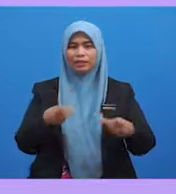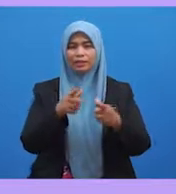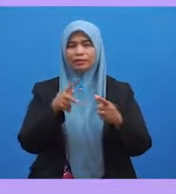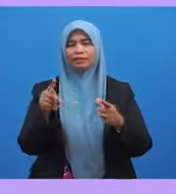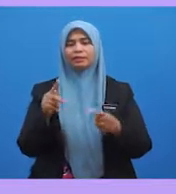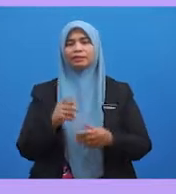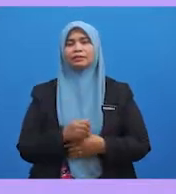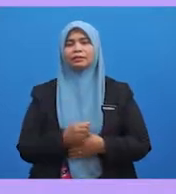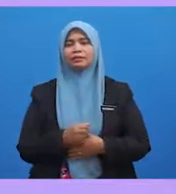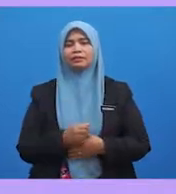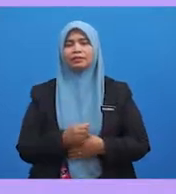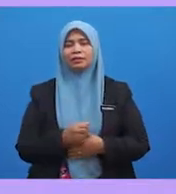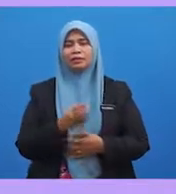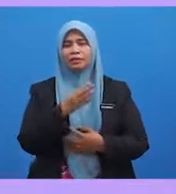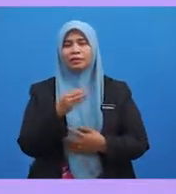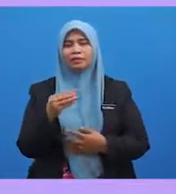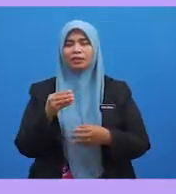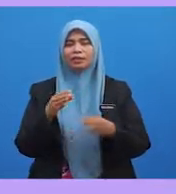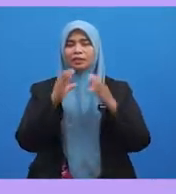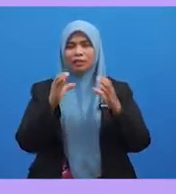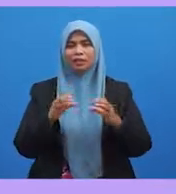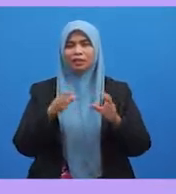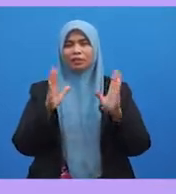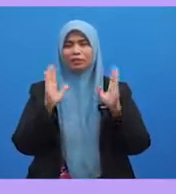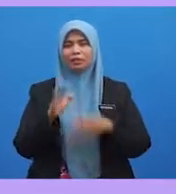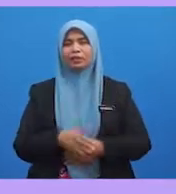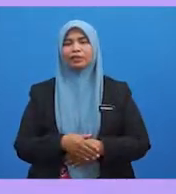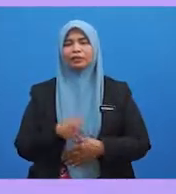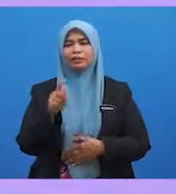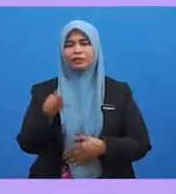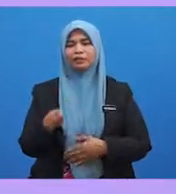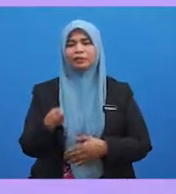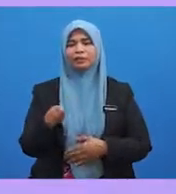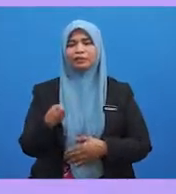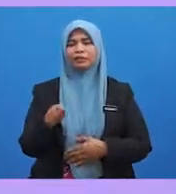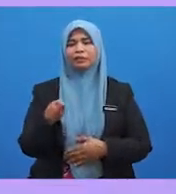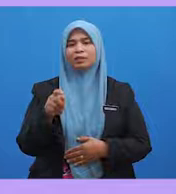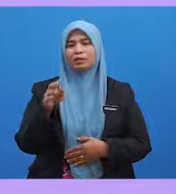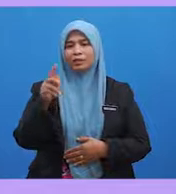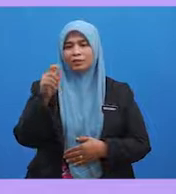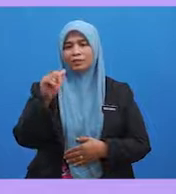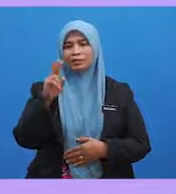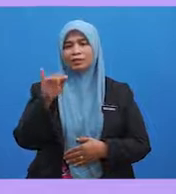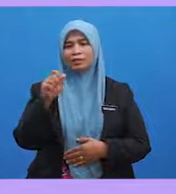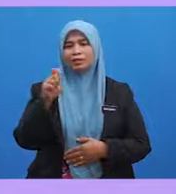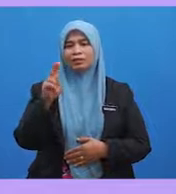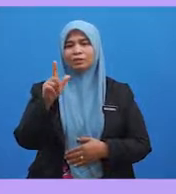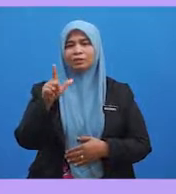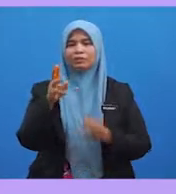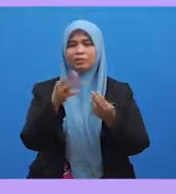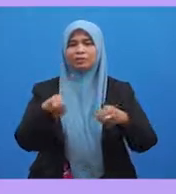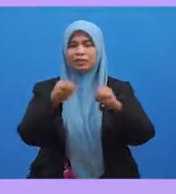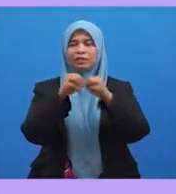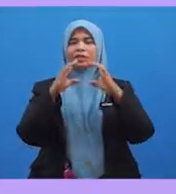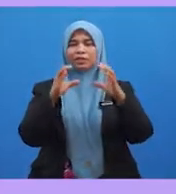melaksanakan. Manakala kaifiat solat sunat tahiyatul masjid pula bermaksud